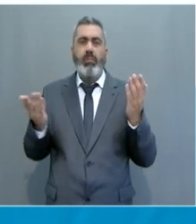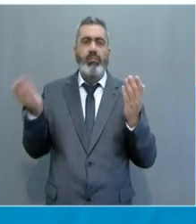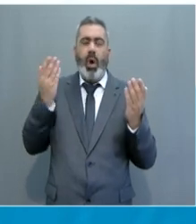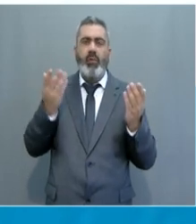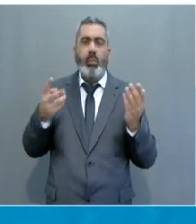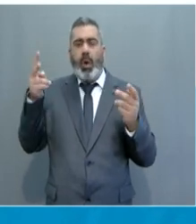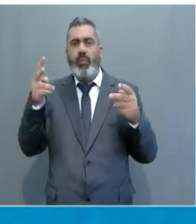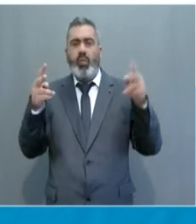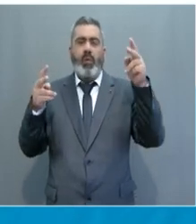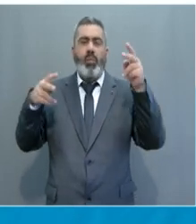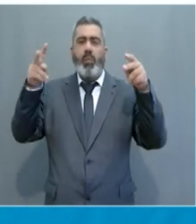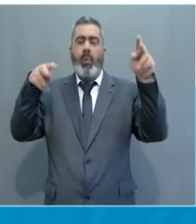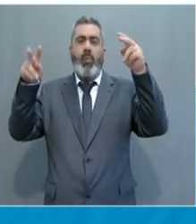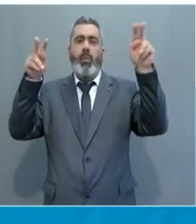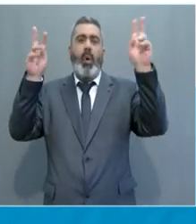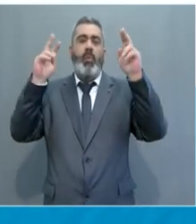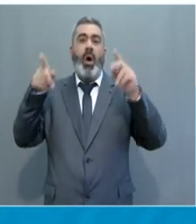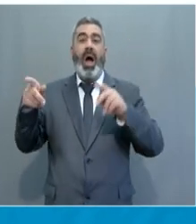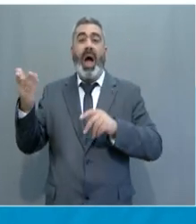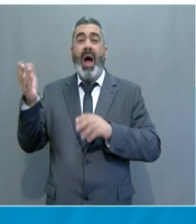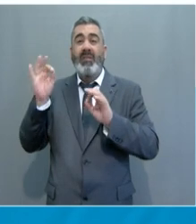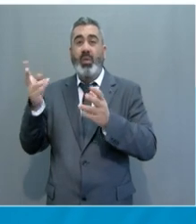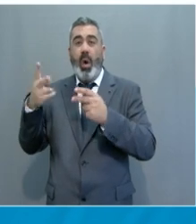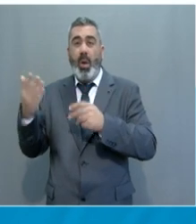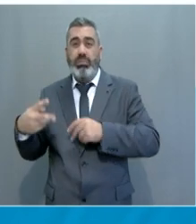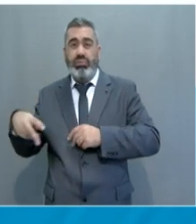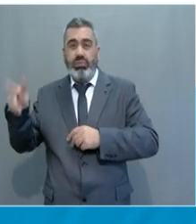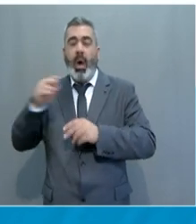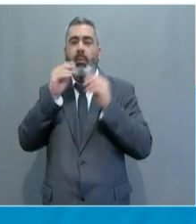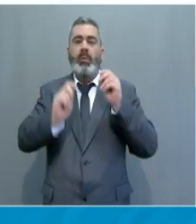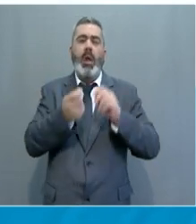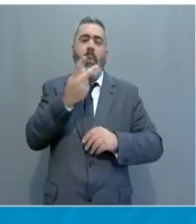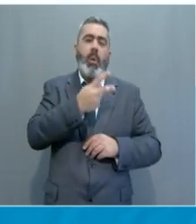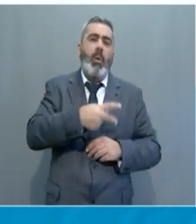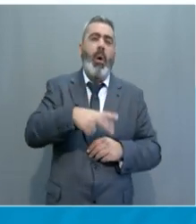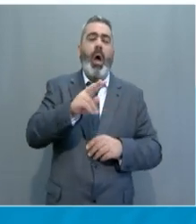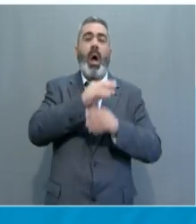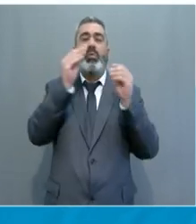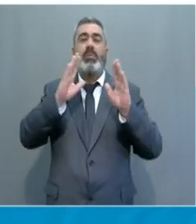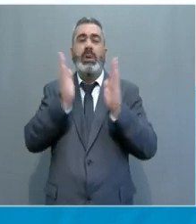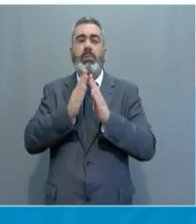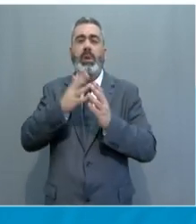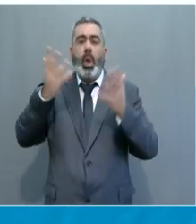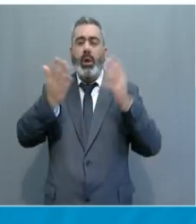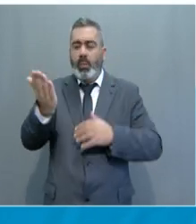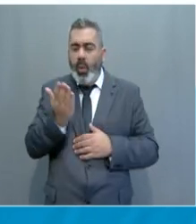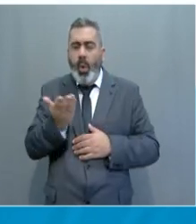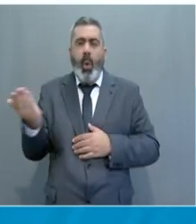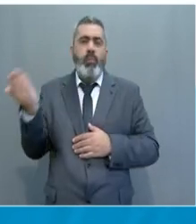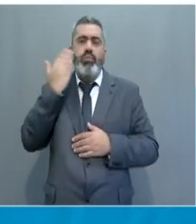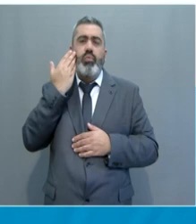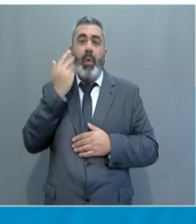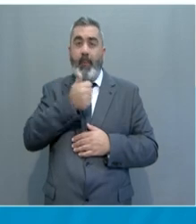τις τιμές ηλεκτρικής ενέργειας προς τα πάνω και δυστυχώς οδηγεί στην επιβάρυνση λογαριασμών για νοικοκυριά και επιχειρήσεις σε όλη την